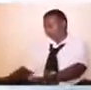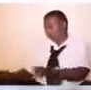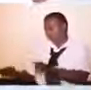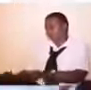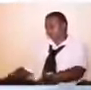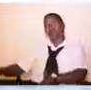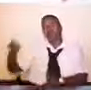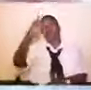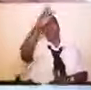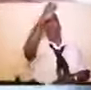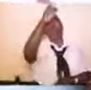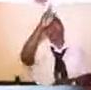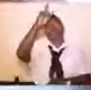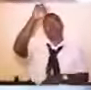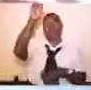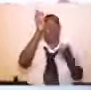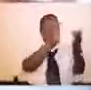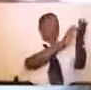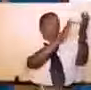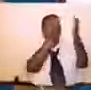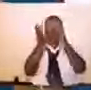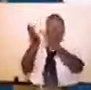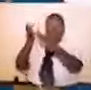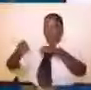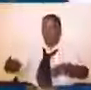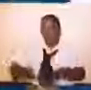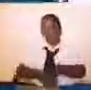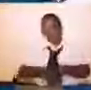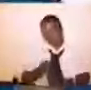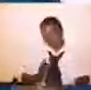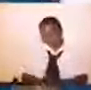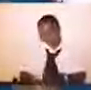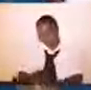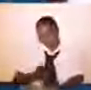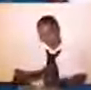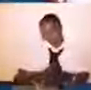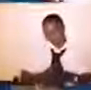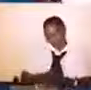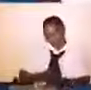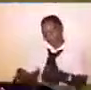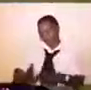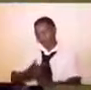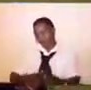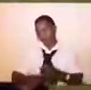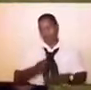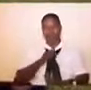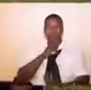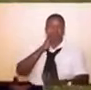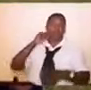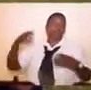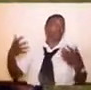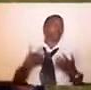jikalila fie muli mwe Yesu nangu pinsange nangu pinsange